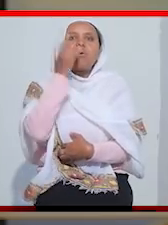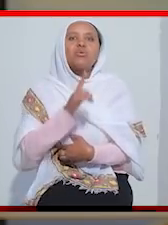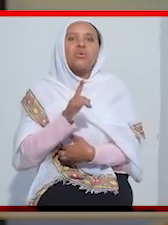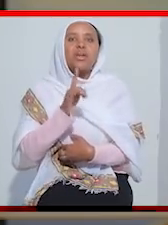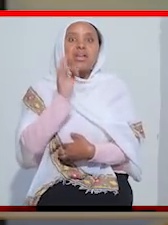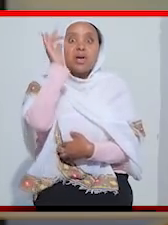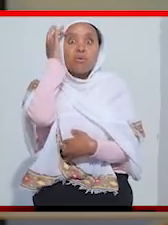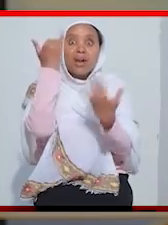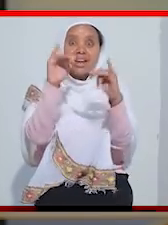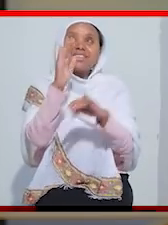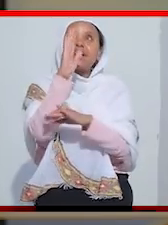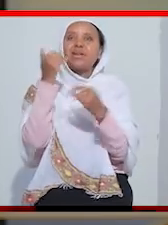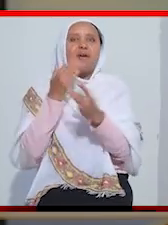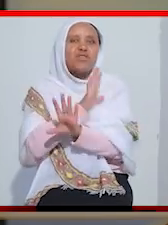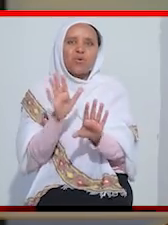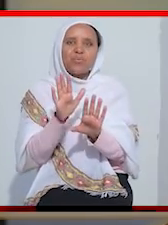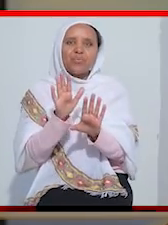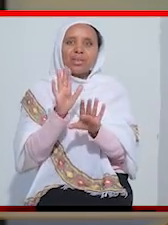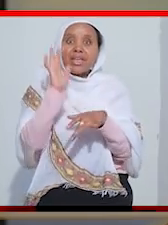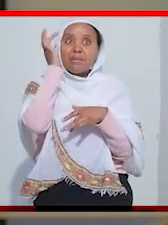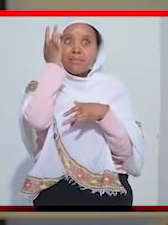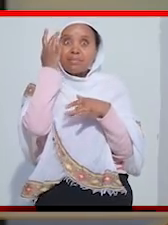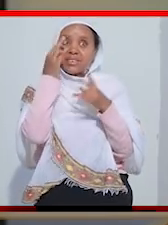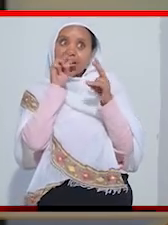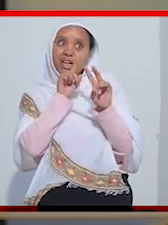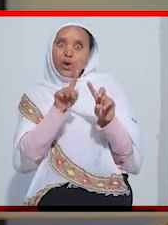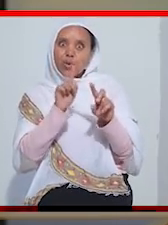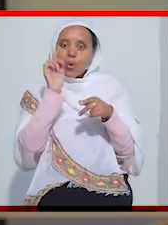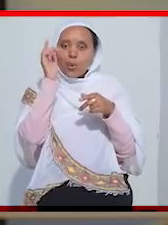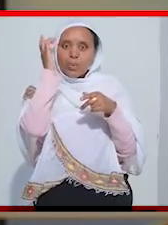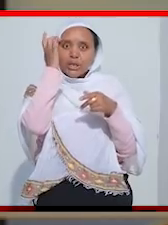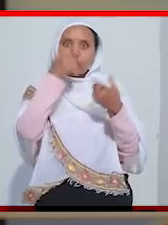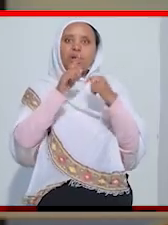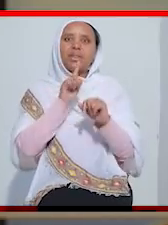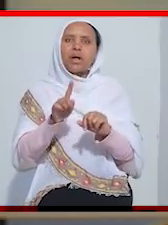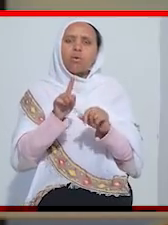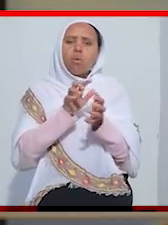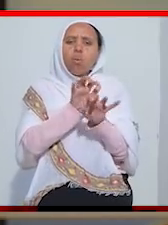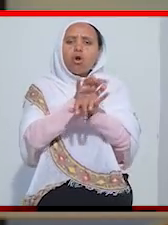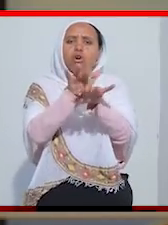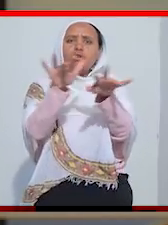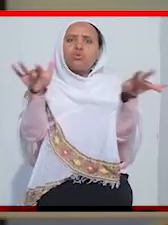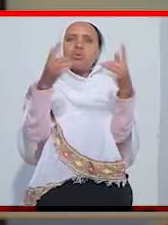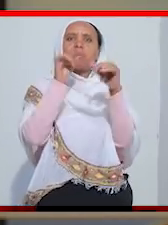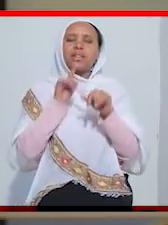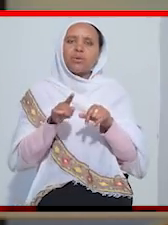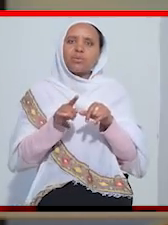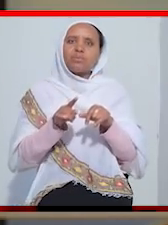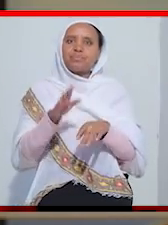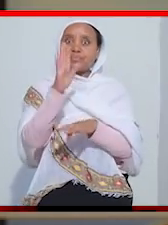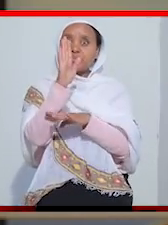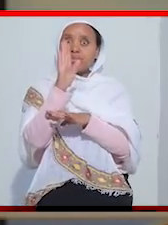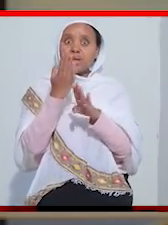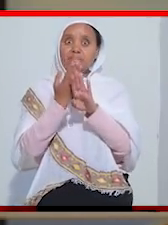እኮ እየፈራን ያለን ህመሙን ነው? የህመሙን ያህል እኮ እግዚአብሔርን አንፈራውም ነበር። ህመም ስላሳየን ነው፣ በሽታው ስለመጣ ነው፣